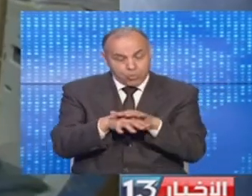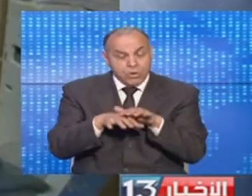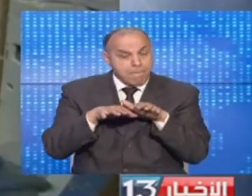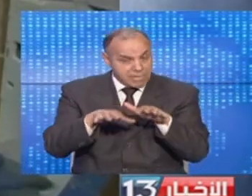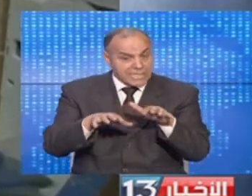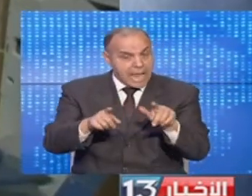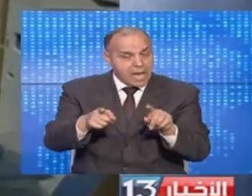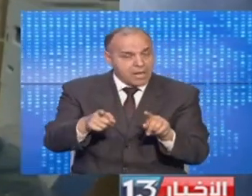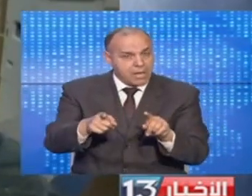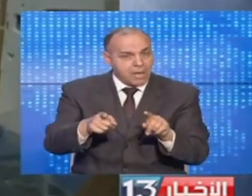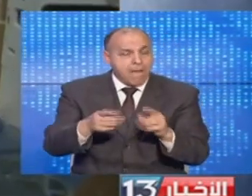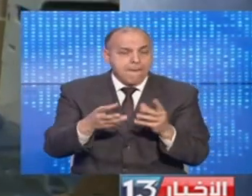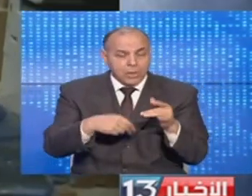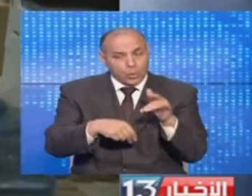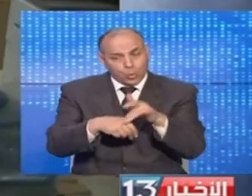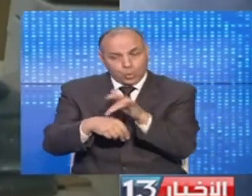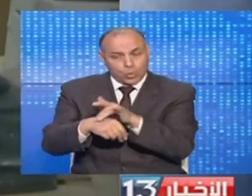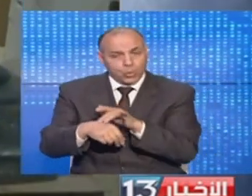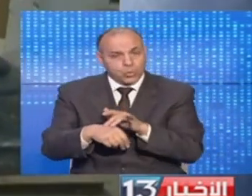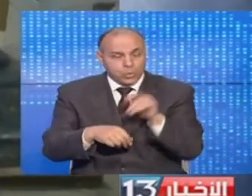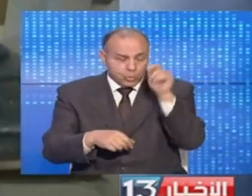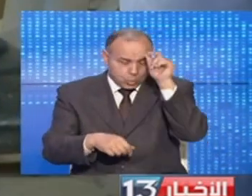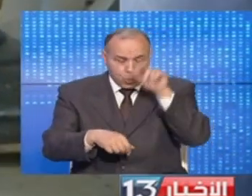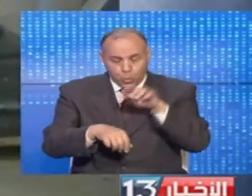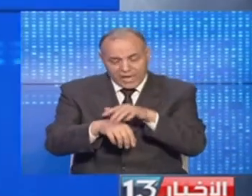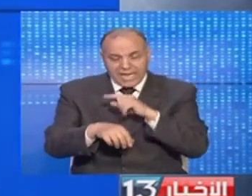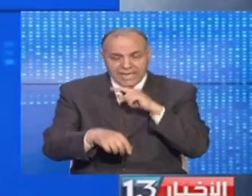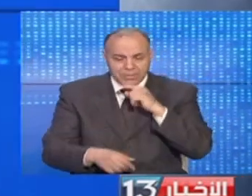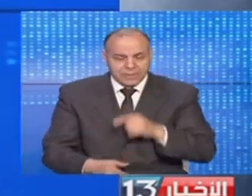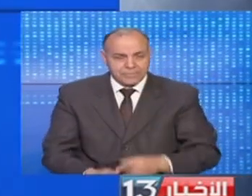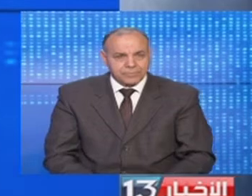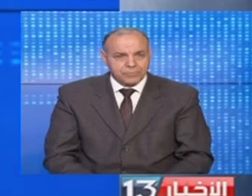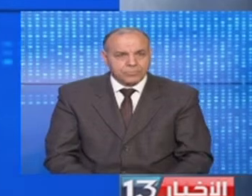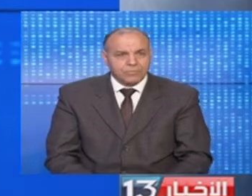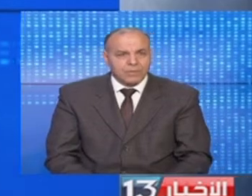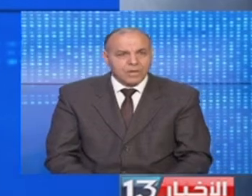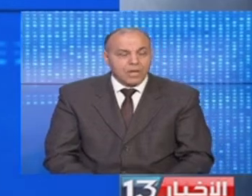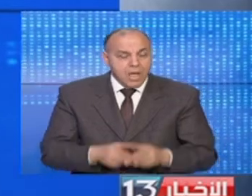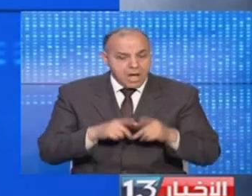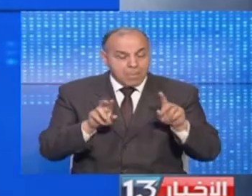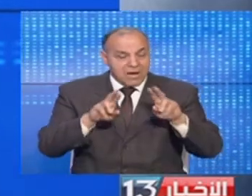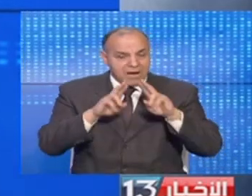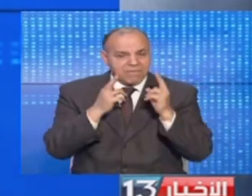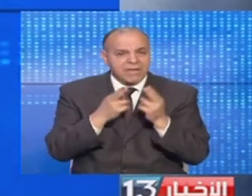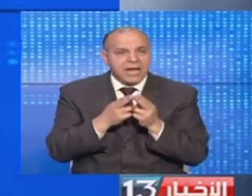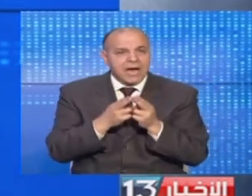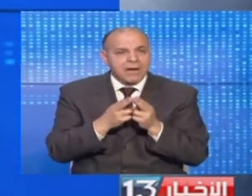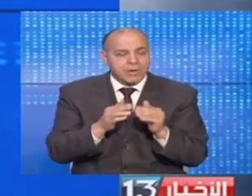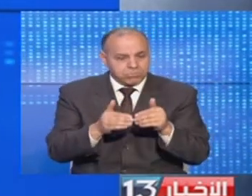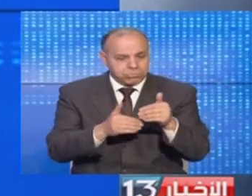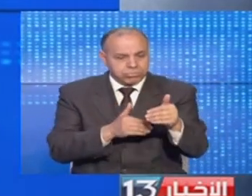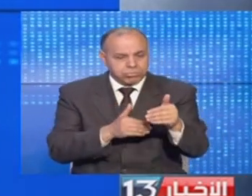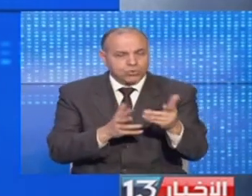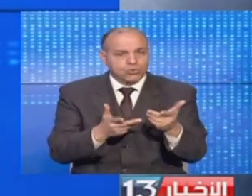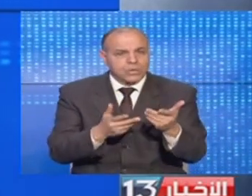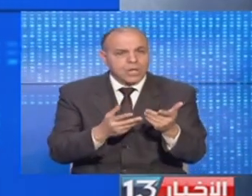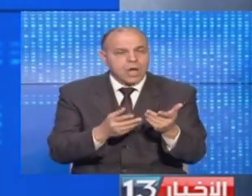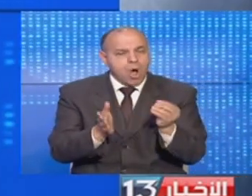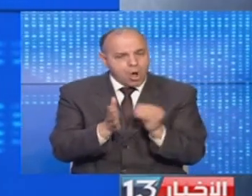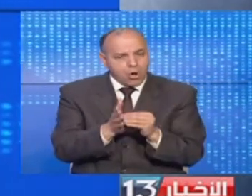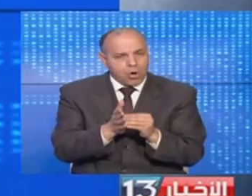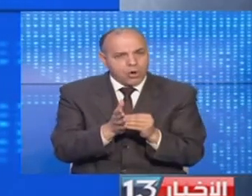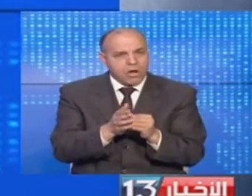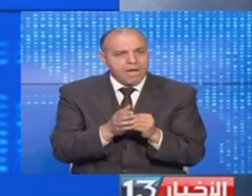الوباء بالعديد من مناطق وفي اخبار العالم استانفت اليوم مجددا